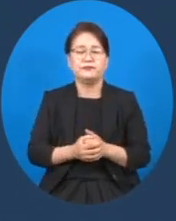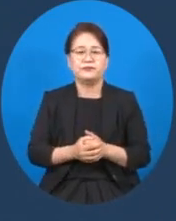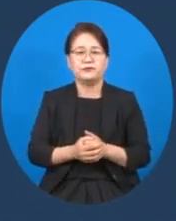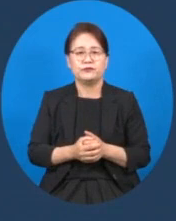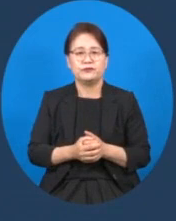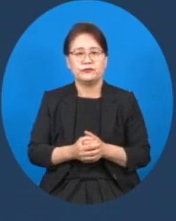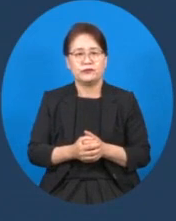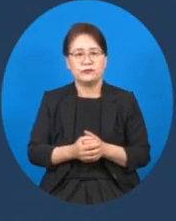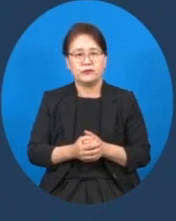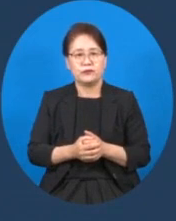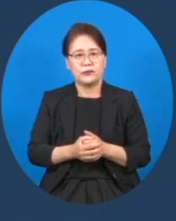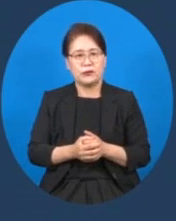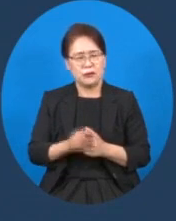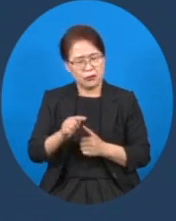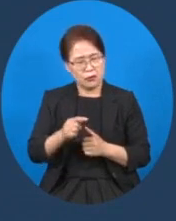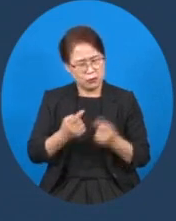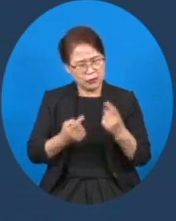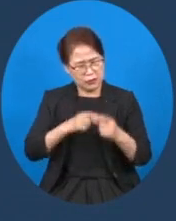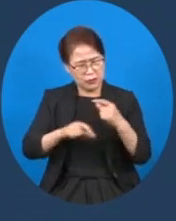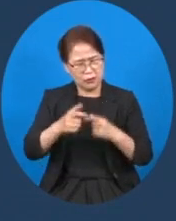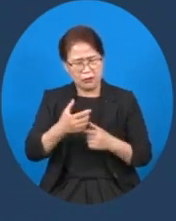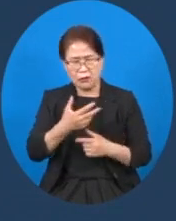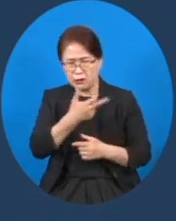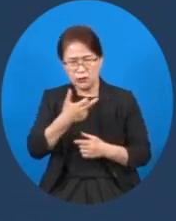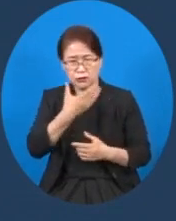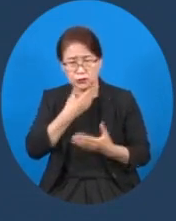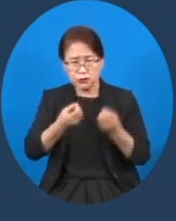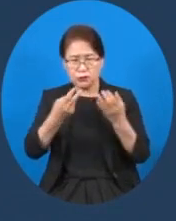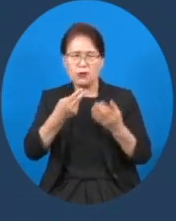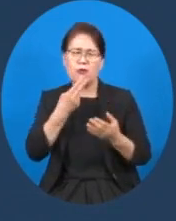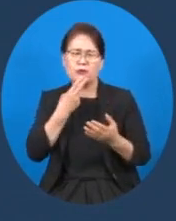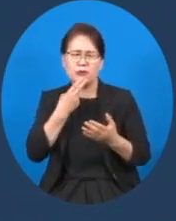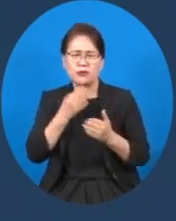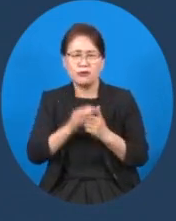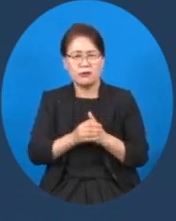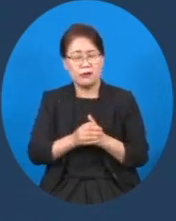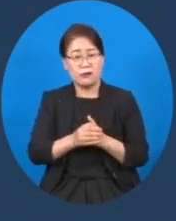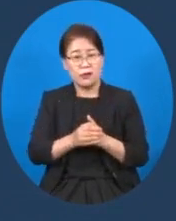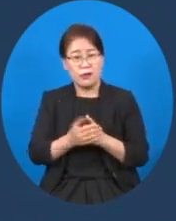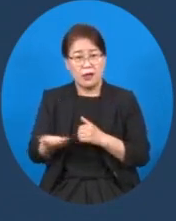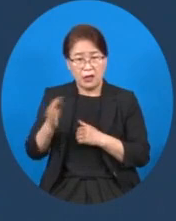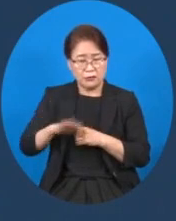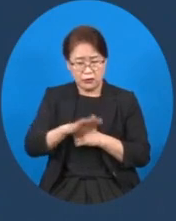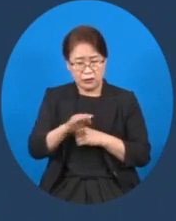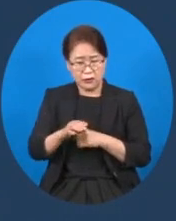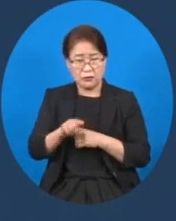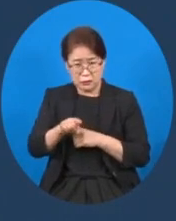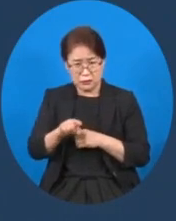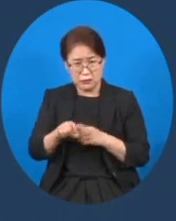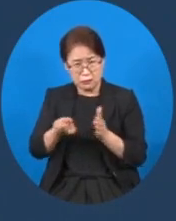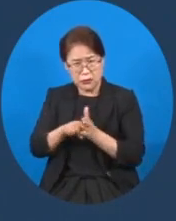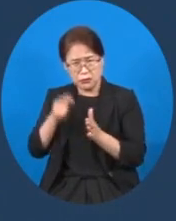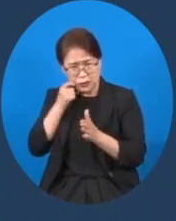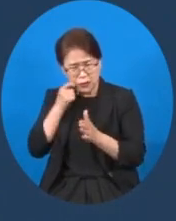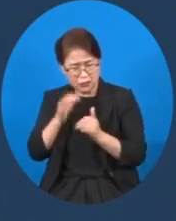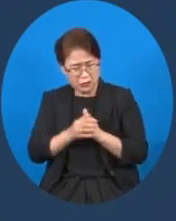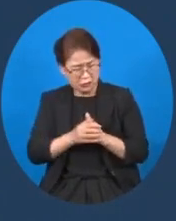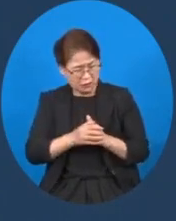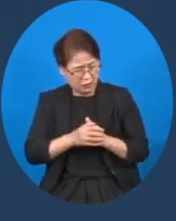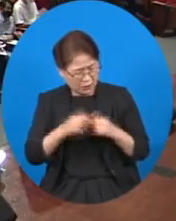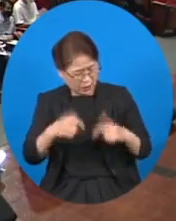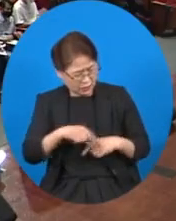여러분, 이보다 큰 축복이 어디 있을까요? 그런데 우리는 이 사실을 믿지 못하기 때문에 늘 악인의 형통을